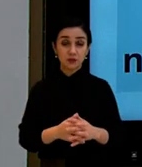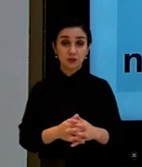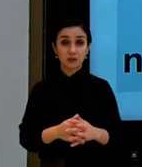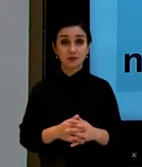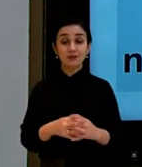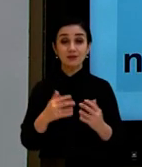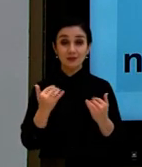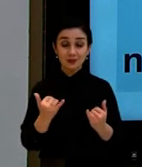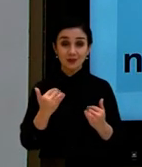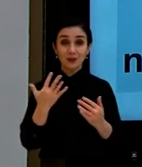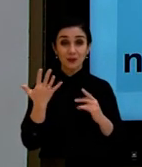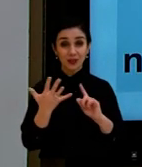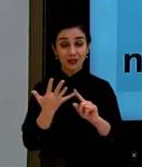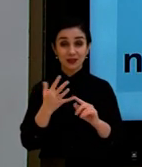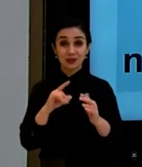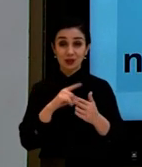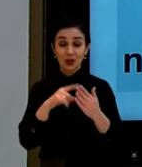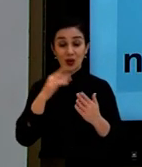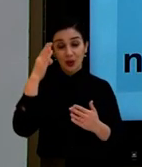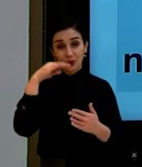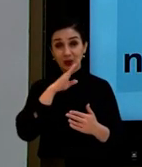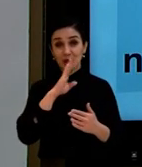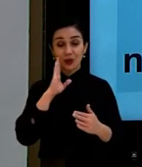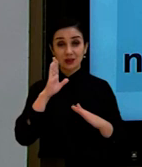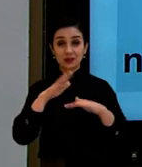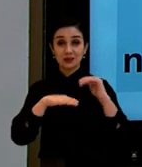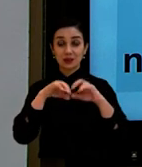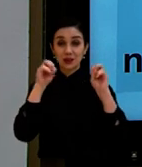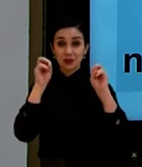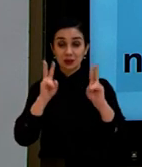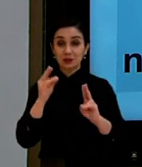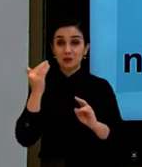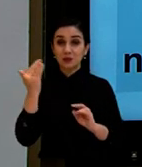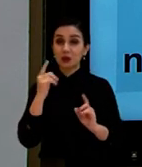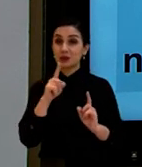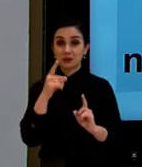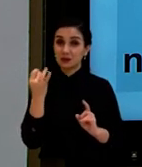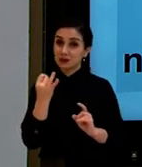Va nihoyat 5-chi savolimiz, ota-onangizning kasbi haqida nima deya olasiz?